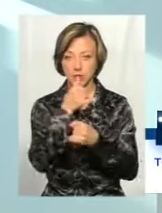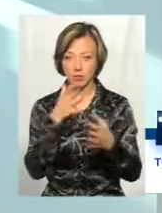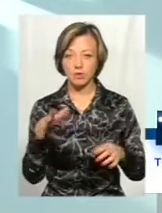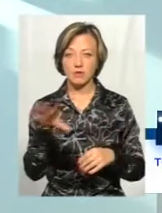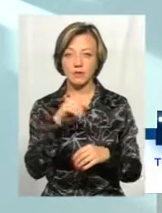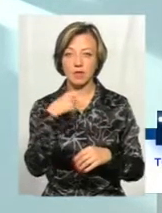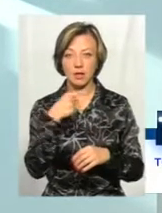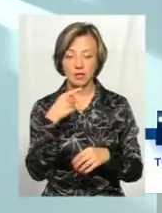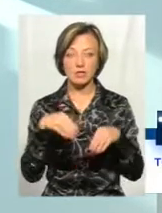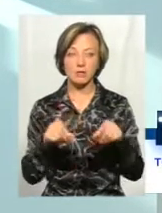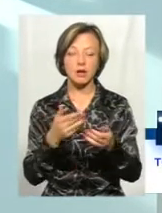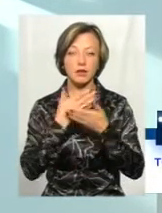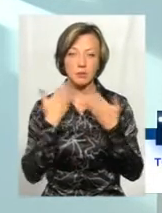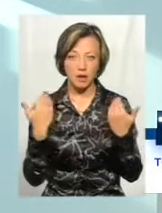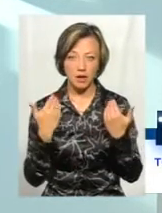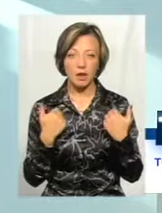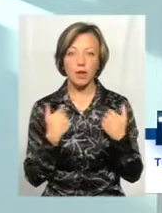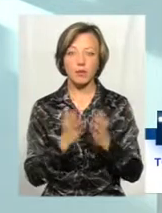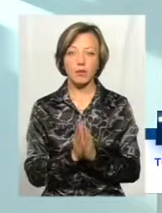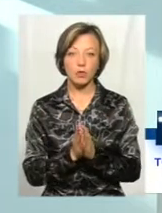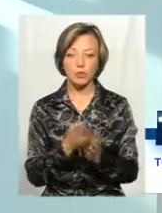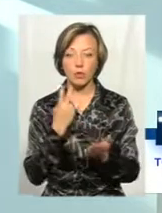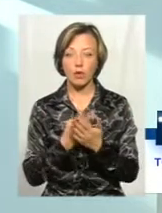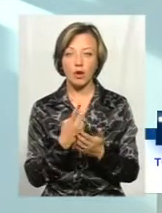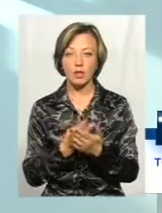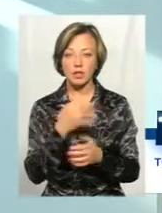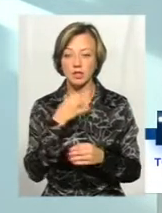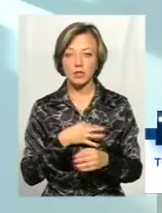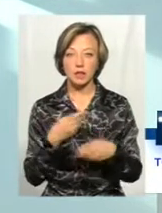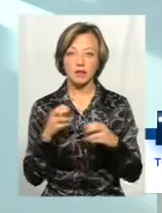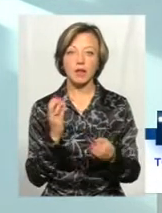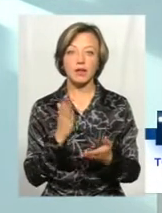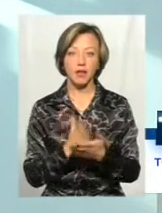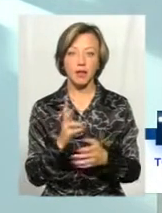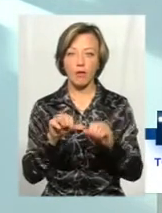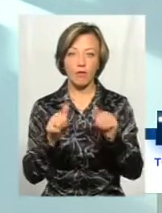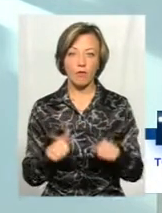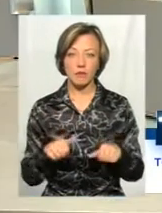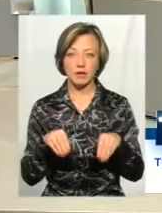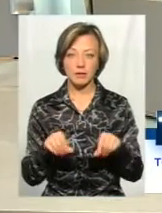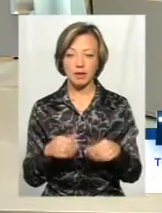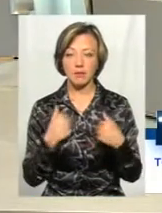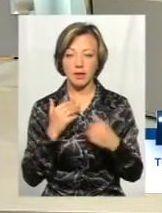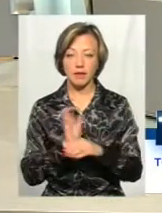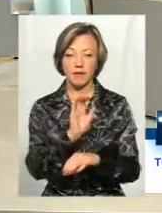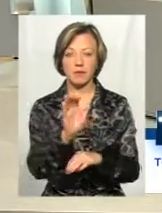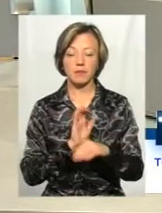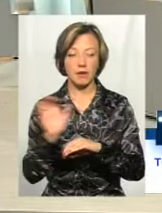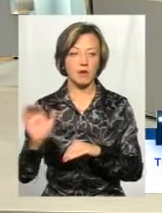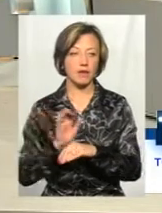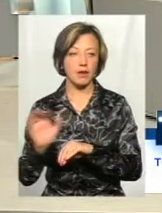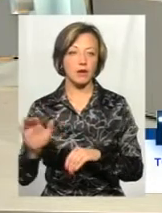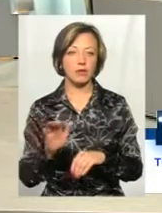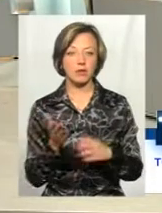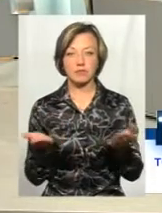Всі кажуть, землі немає. Я їх прошу, покажіть, хоч скажіть, де є неоформлена земля. Мене відправляють, та ми